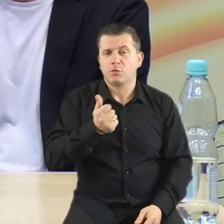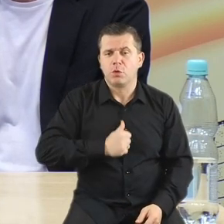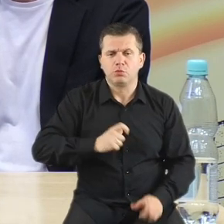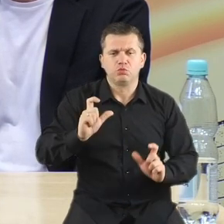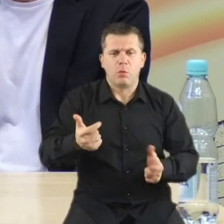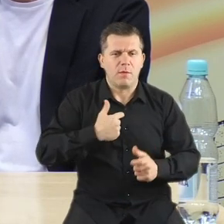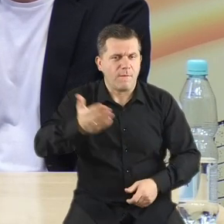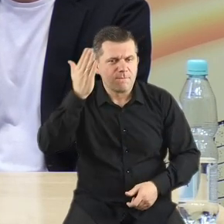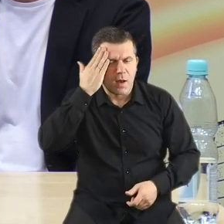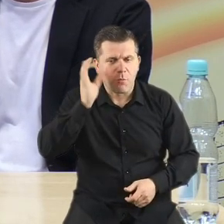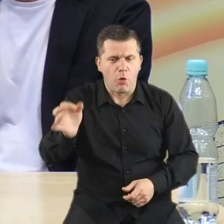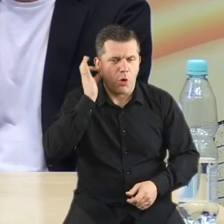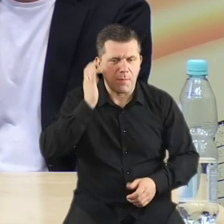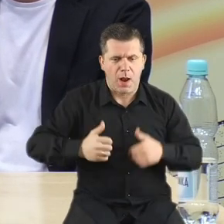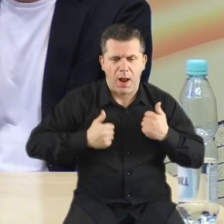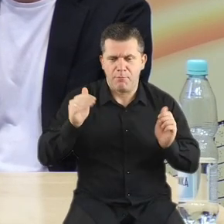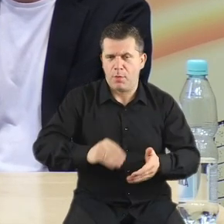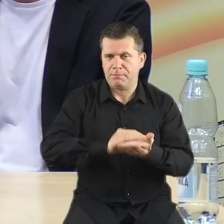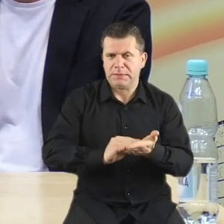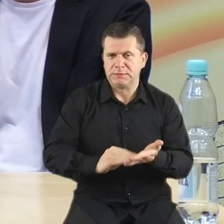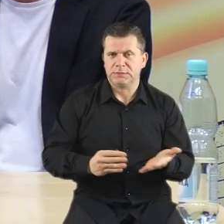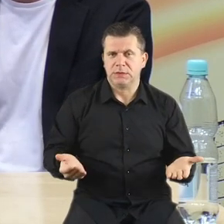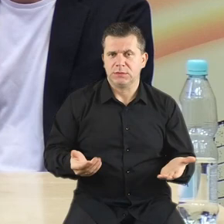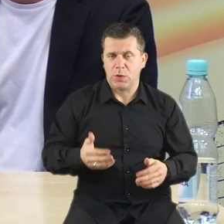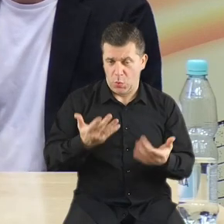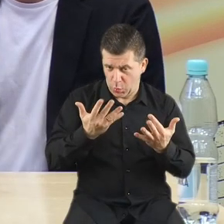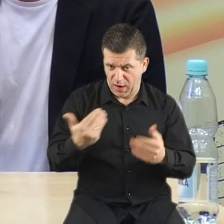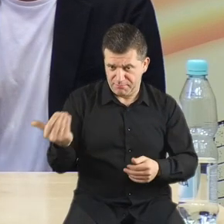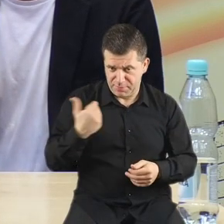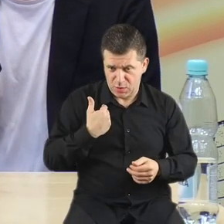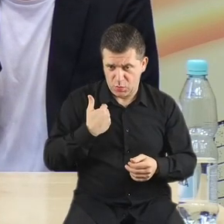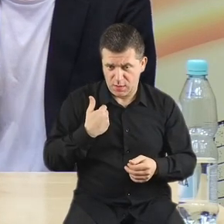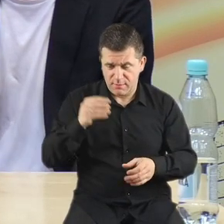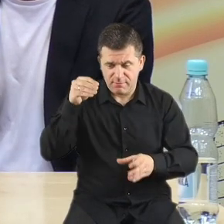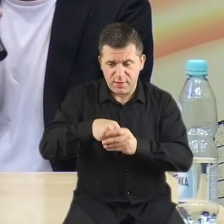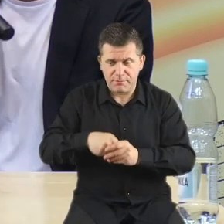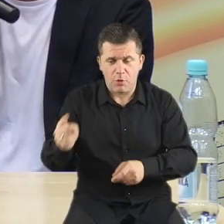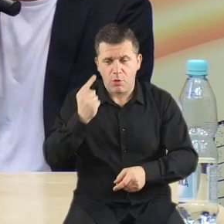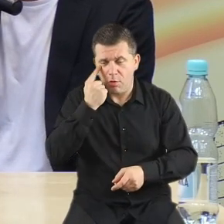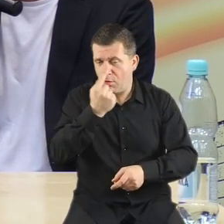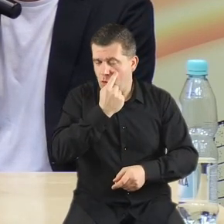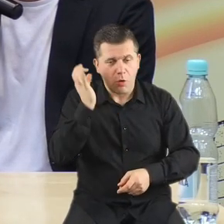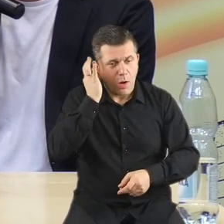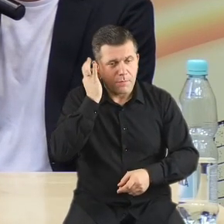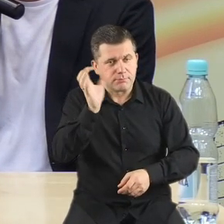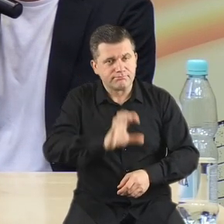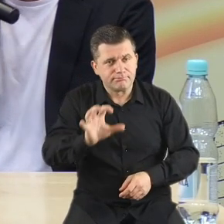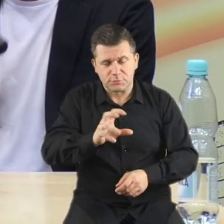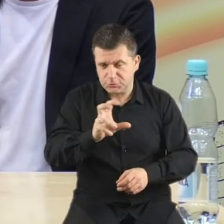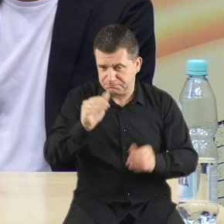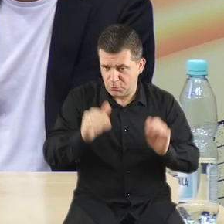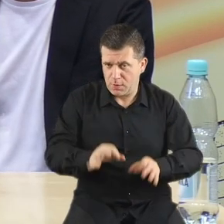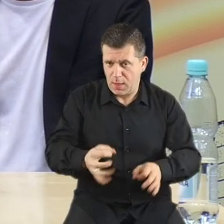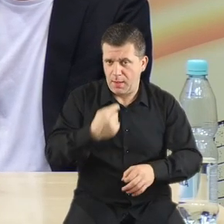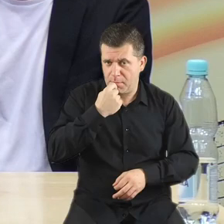co ja wiem o kobietach, żeby o nich pisać. Czy łatwo się było panu odnaleźć w tej kobiecej perspektywie i czy teraz może